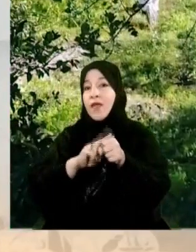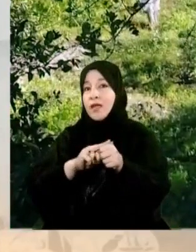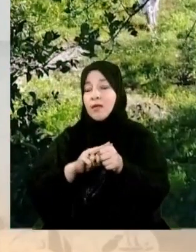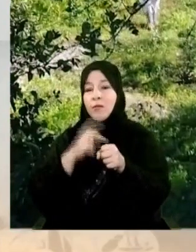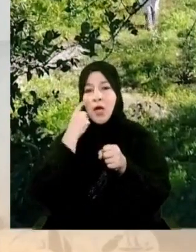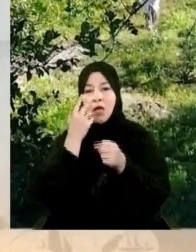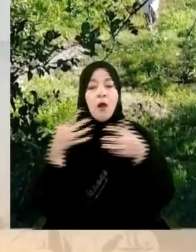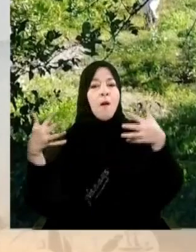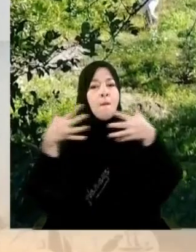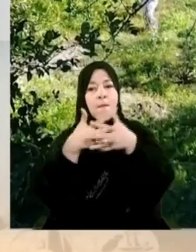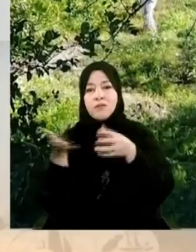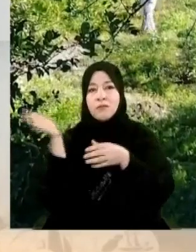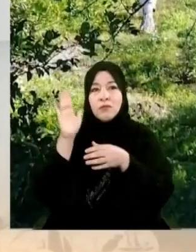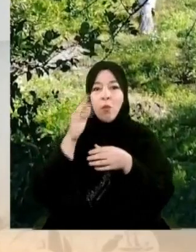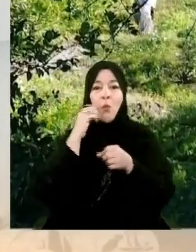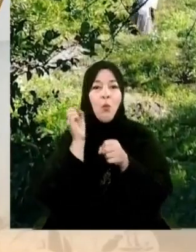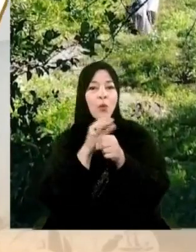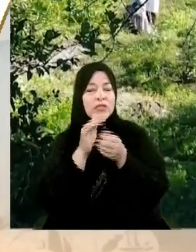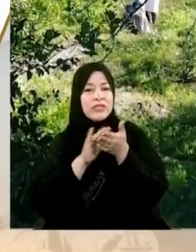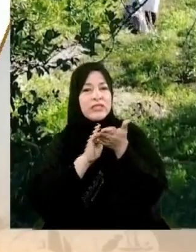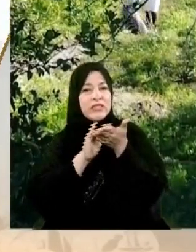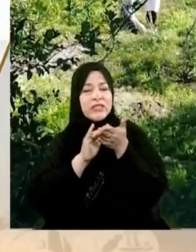فكان العرض المشترك وجود التسمق،